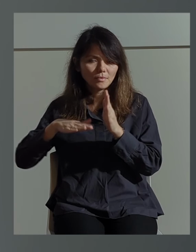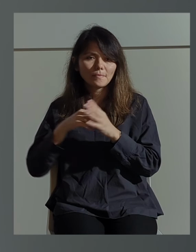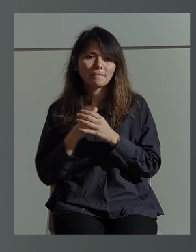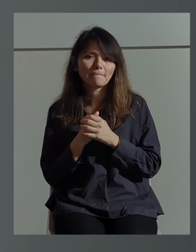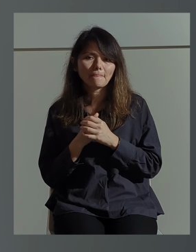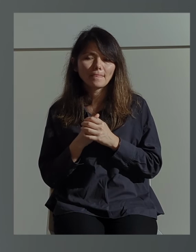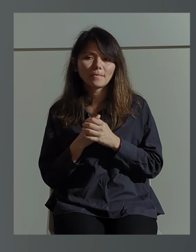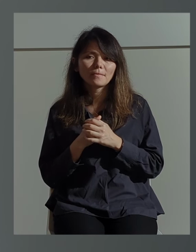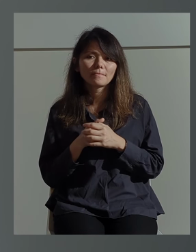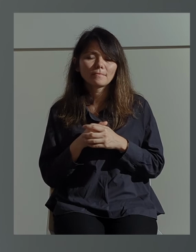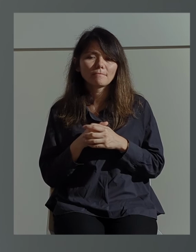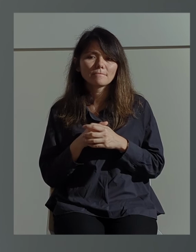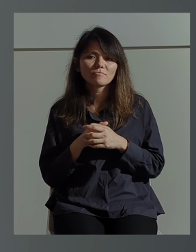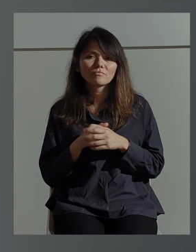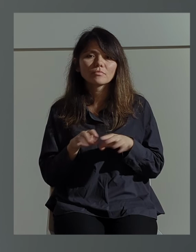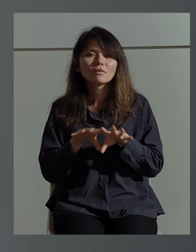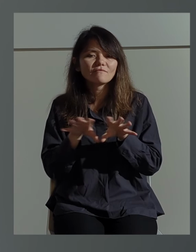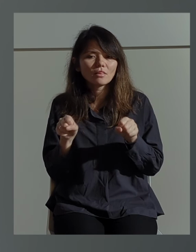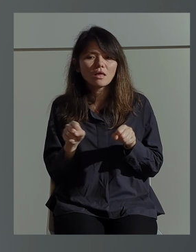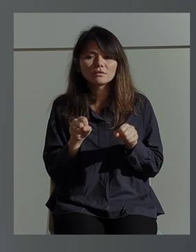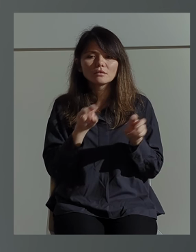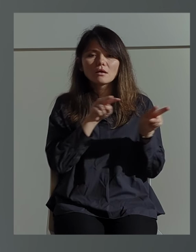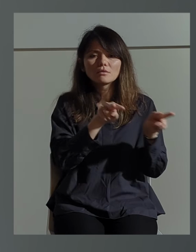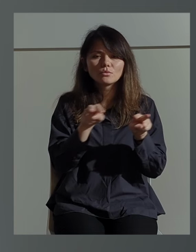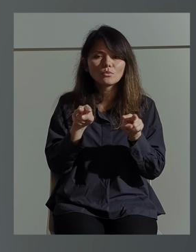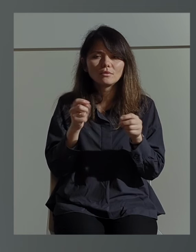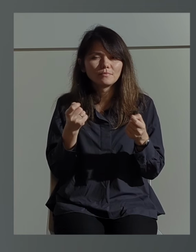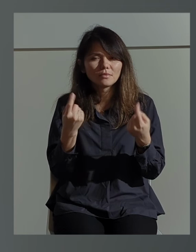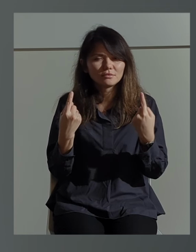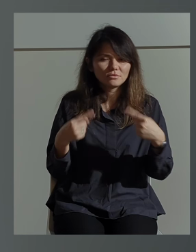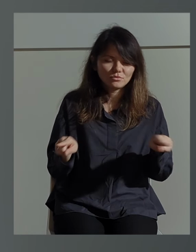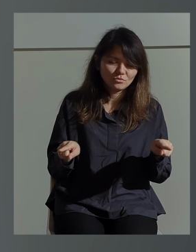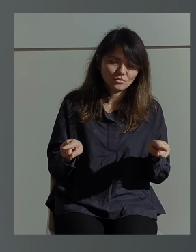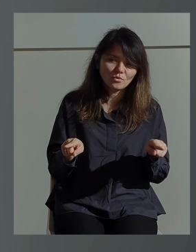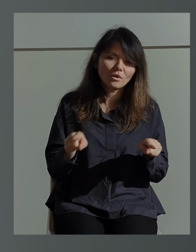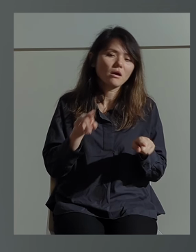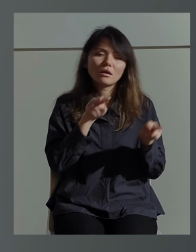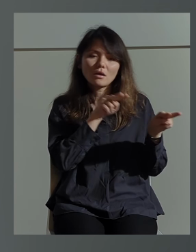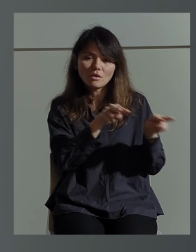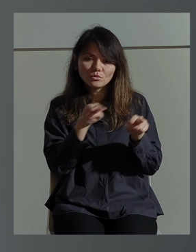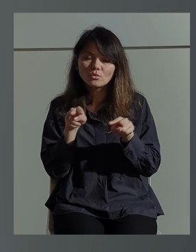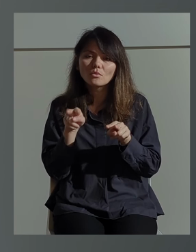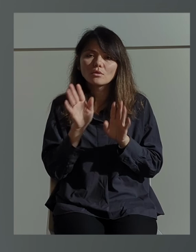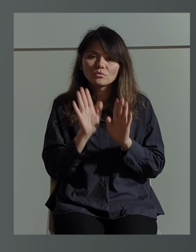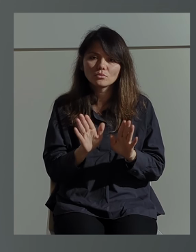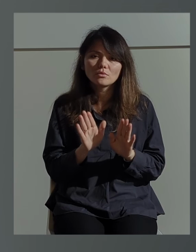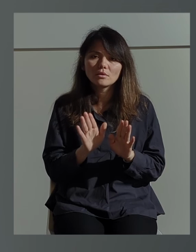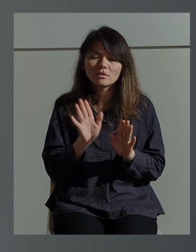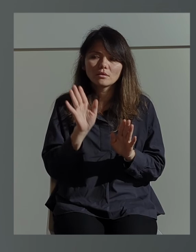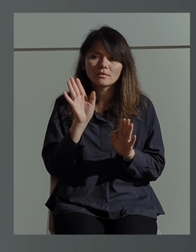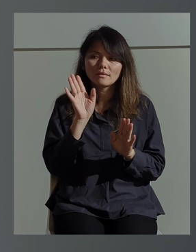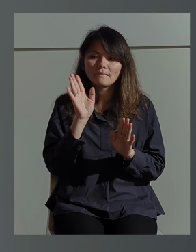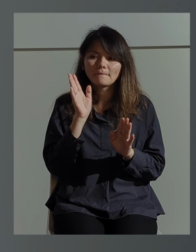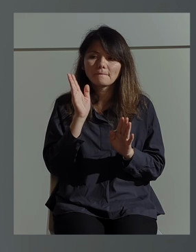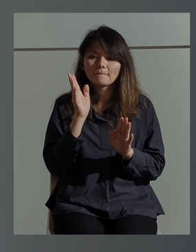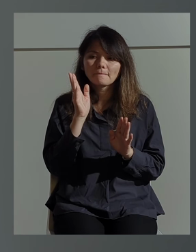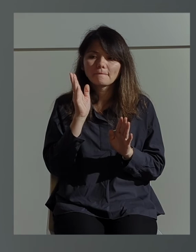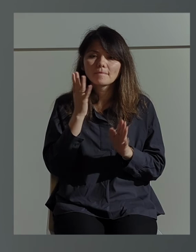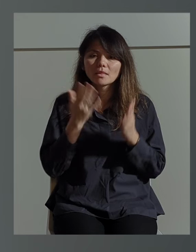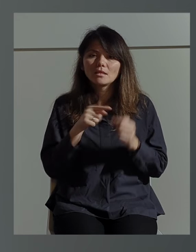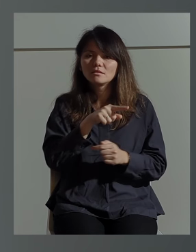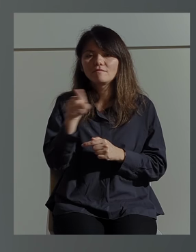вот а власть контроля - Это нечто совершенно другое контроль действует только в том случае если вы на его